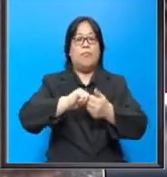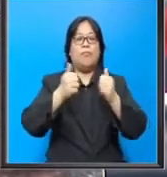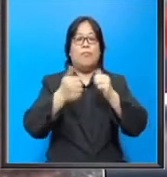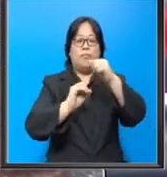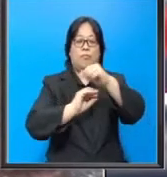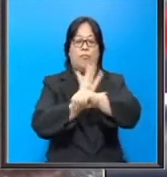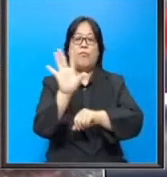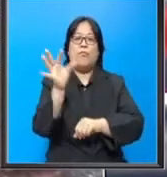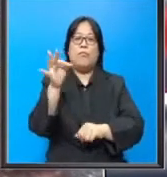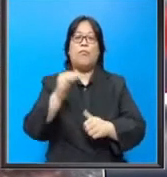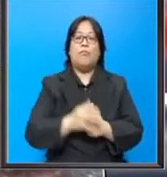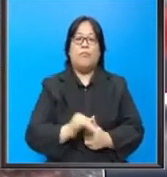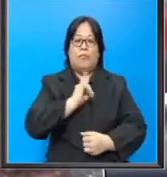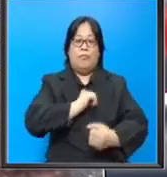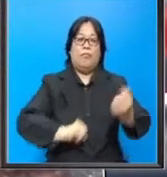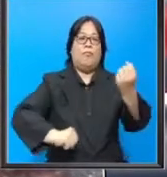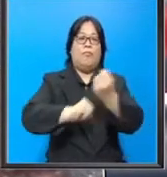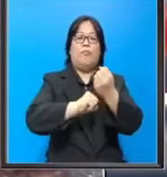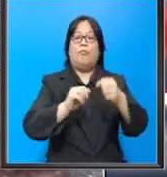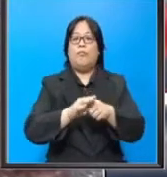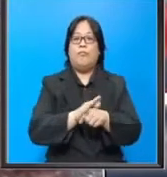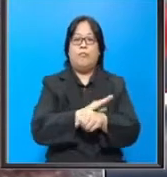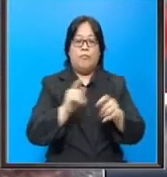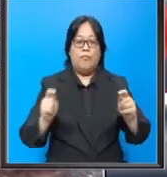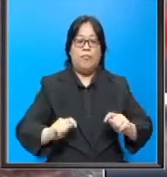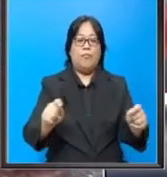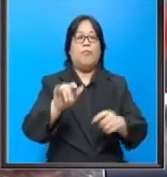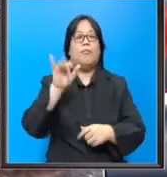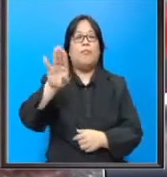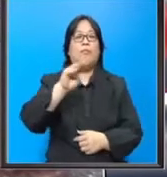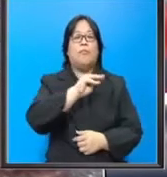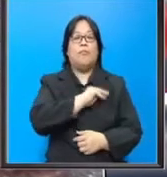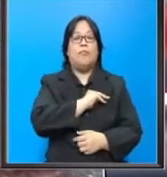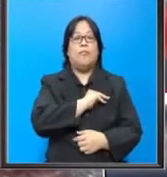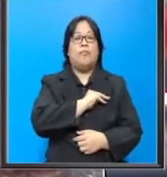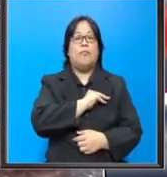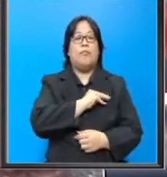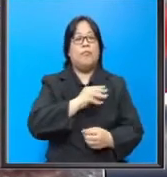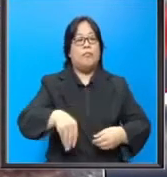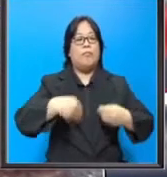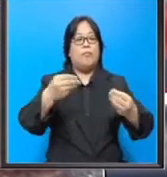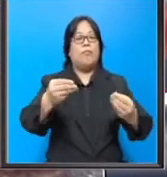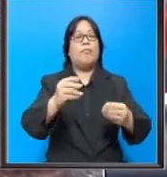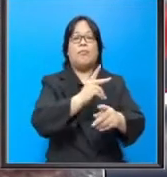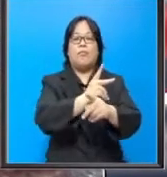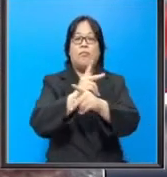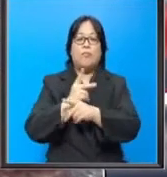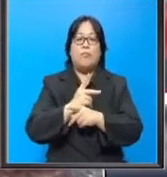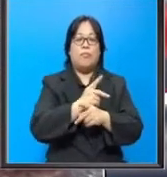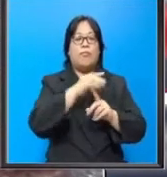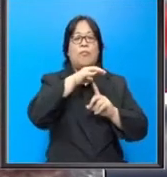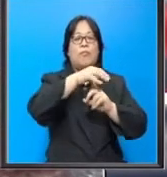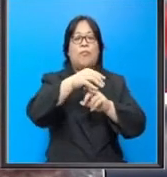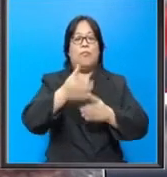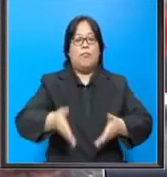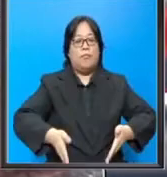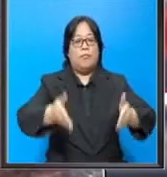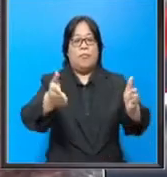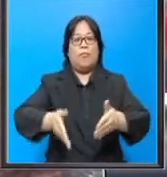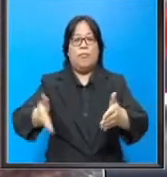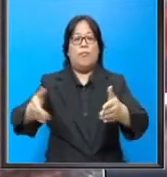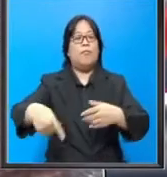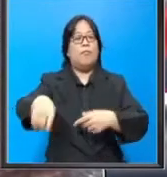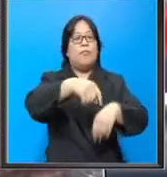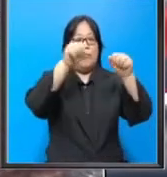19 saya menyokong penuh tindakan nyawa menteri menangani penjajah penjajah jalanan ia membenarkan